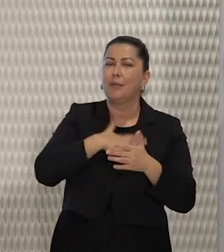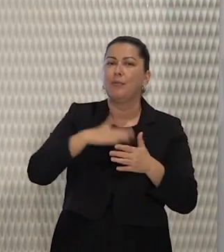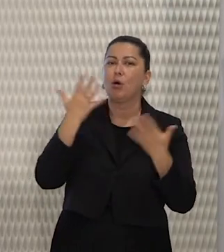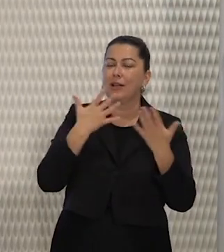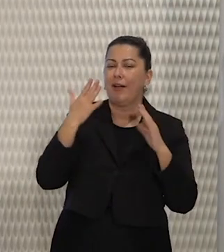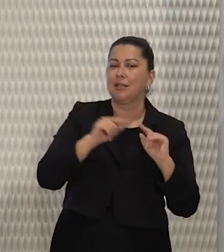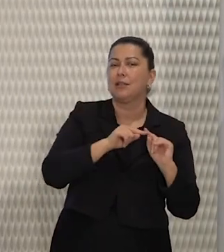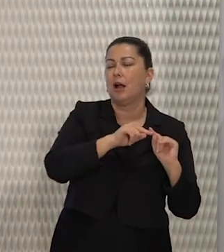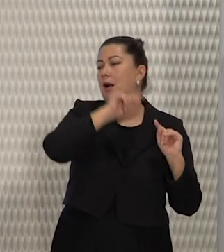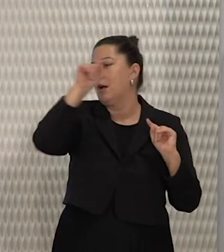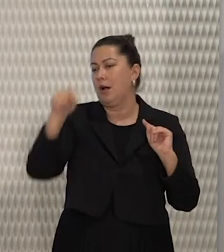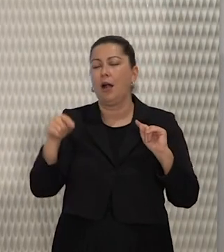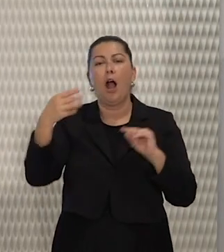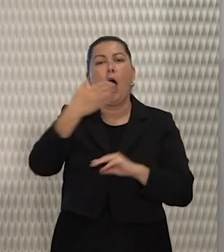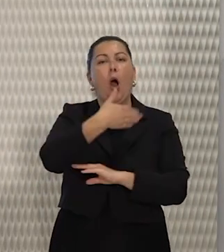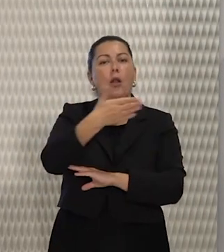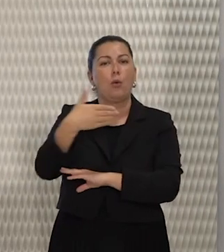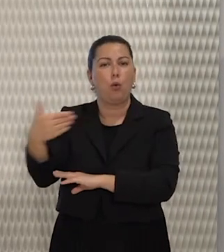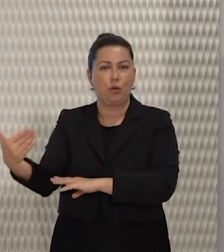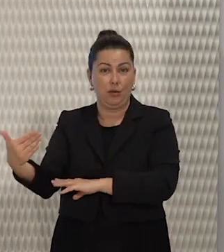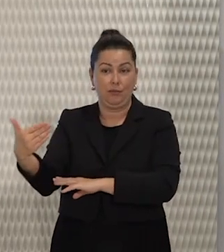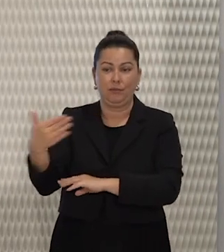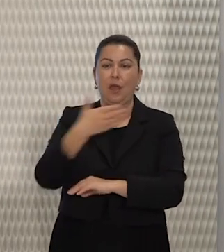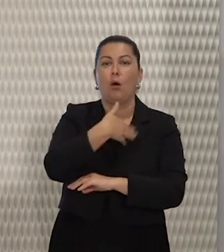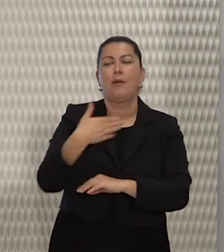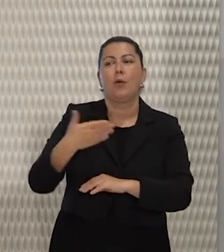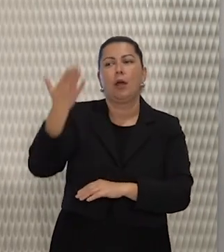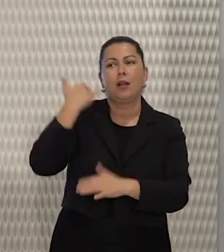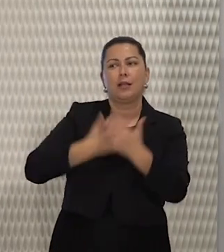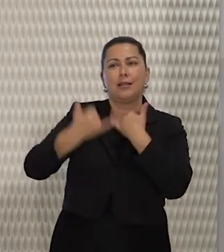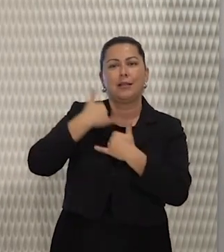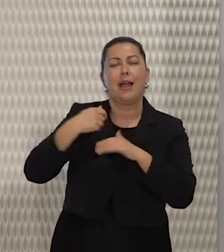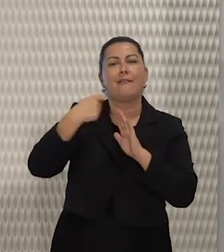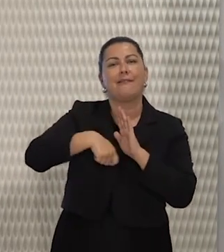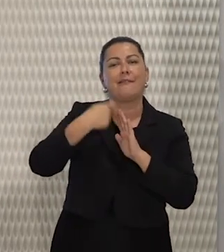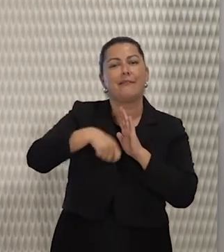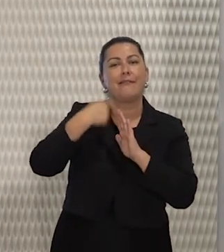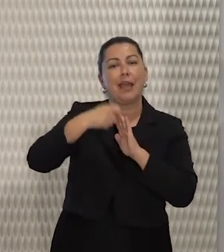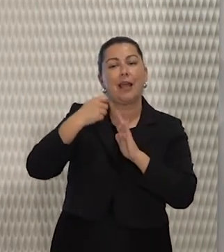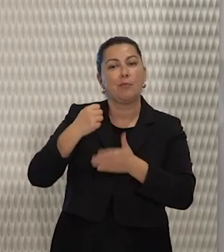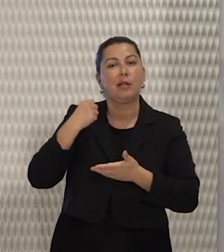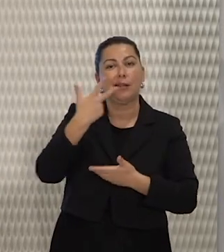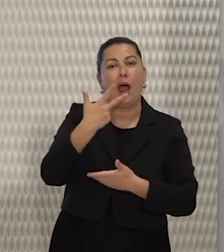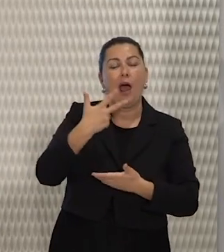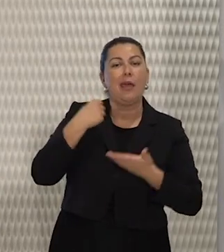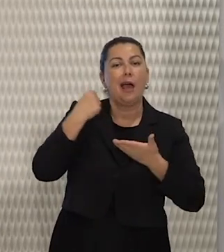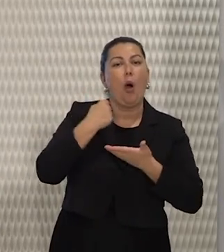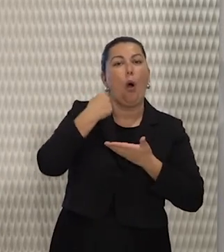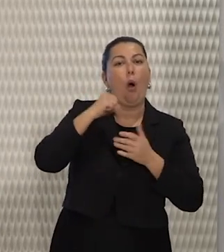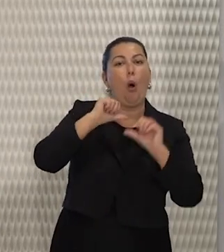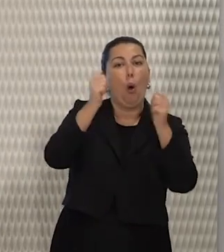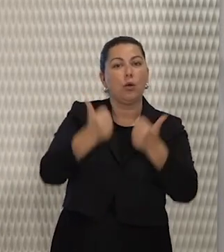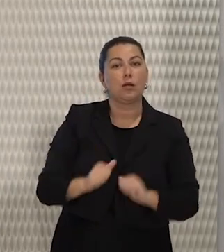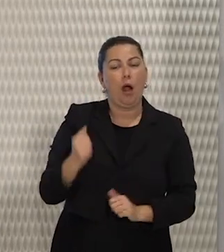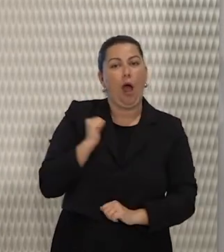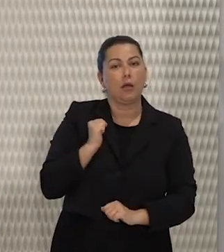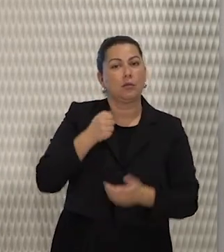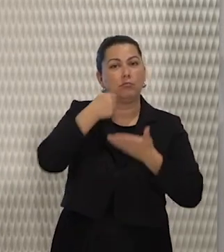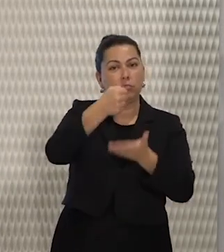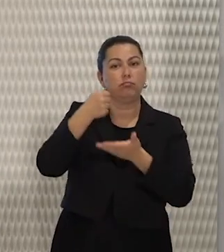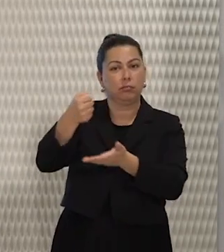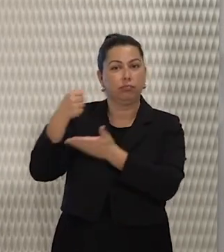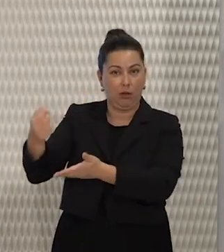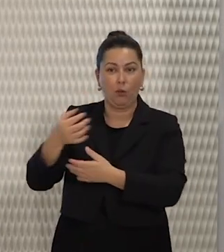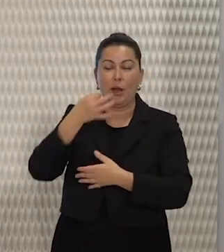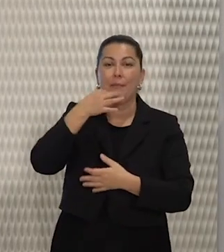von Südkorea nach Hollywood. Da ist letztes Jahr ein Film ausgezeichnet worden mit 3 Oscars und für die beste